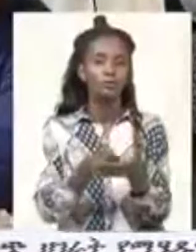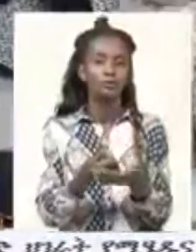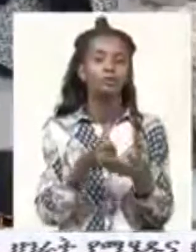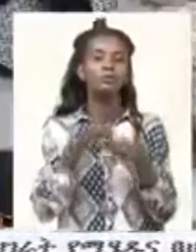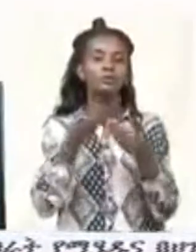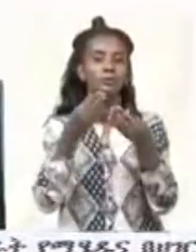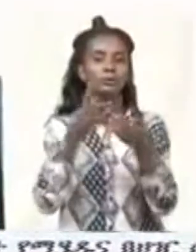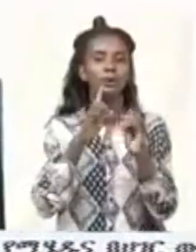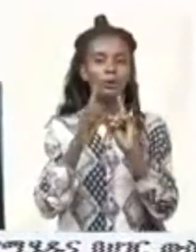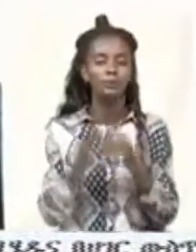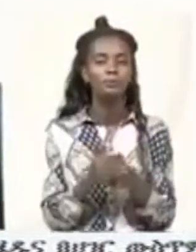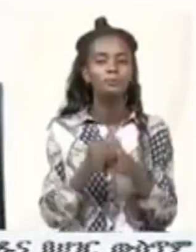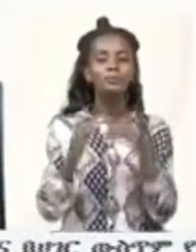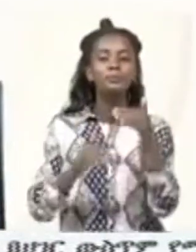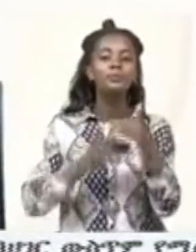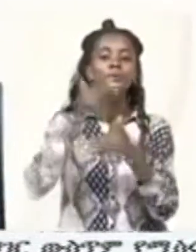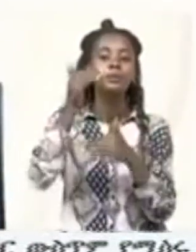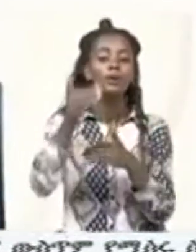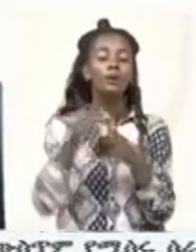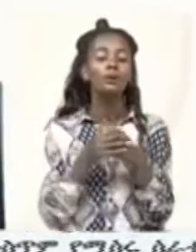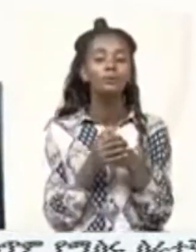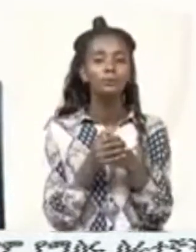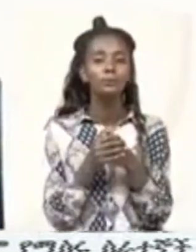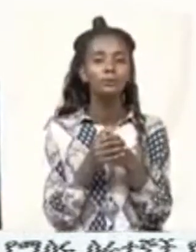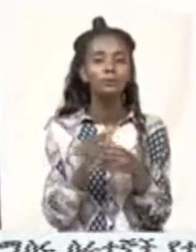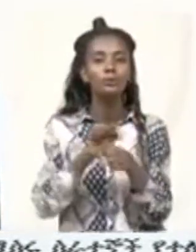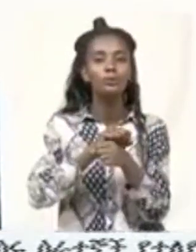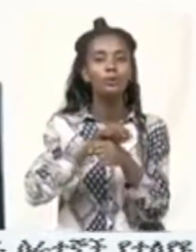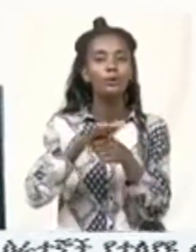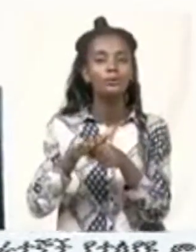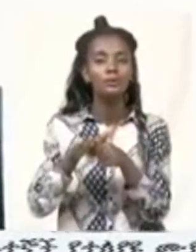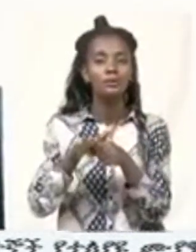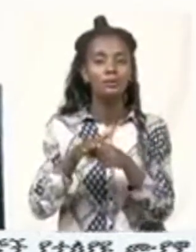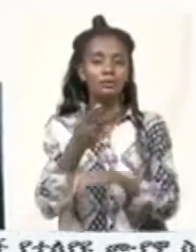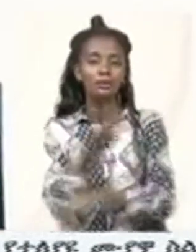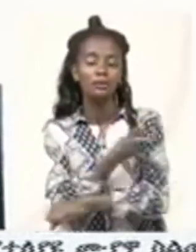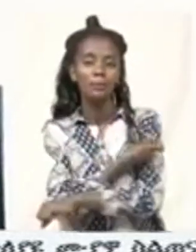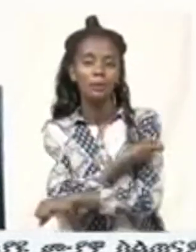ሰጥተው ተናግረዋል። ቀጣዩ የኮቪድ ክትባት